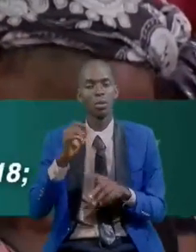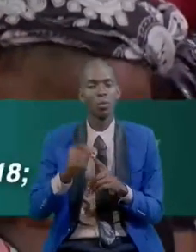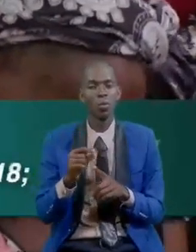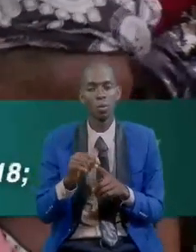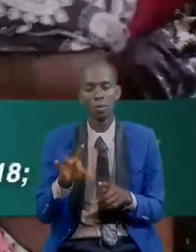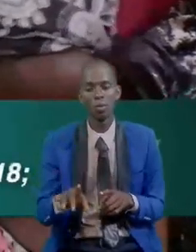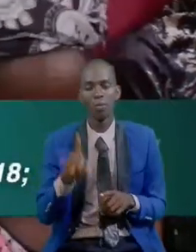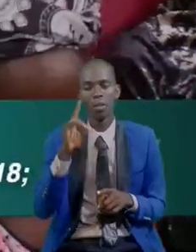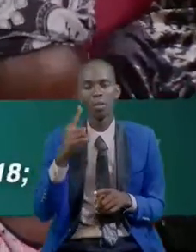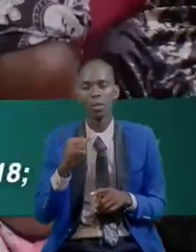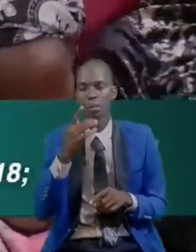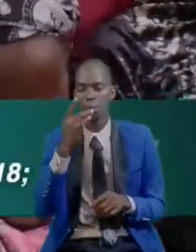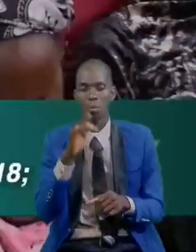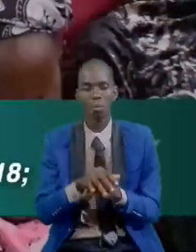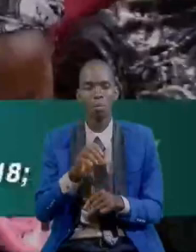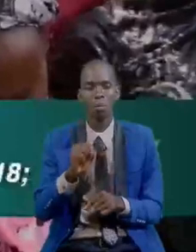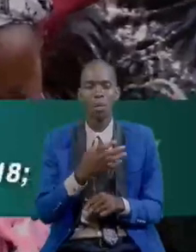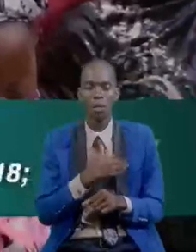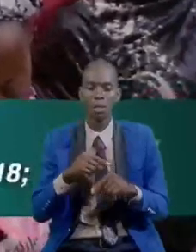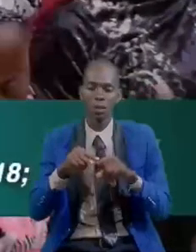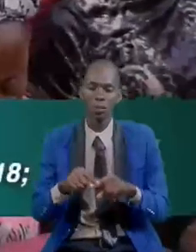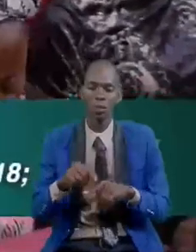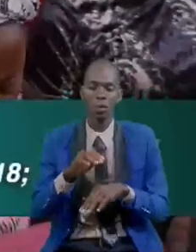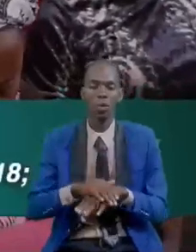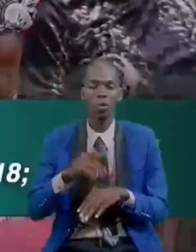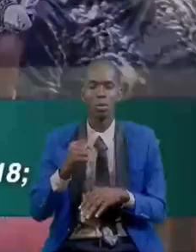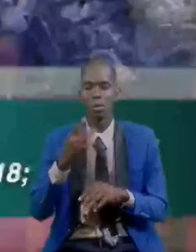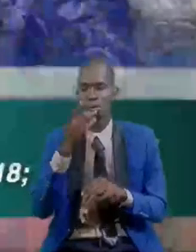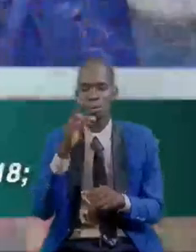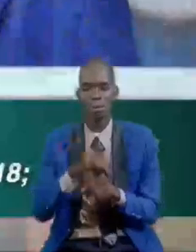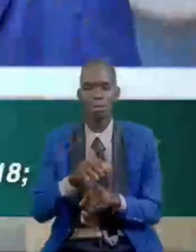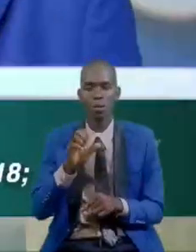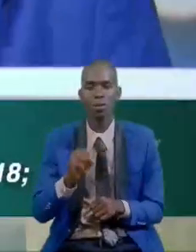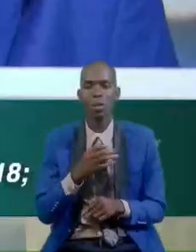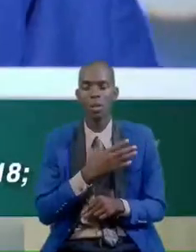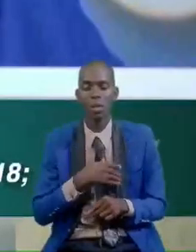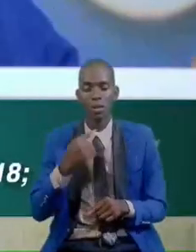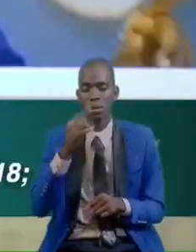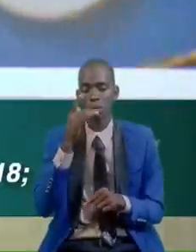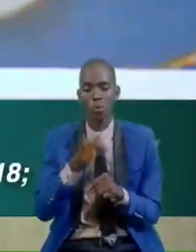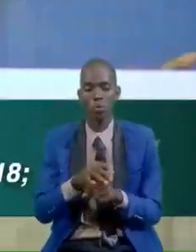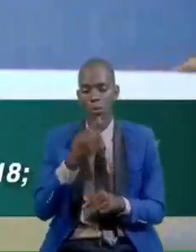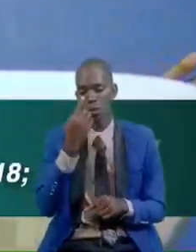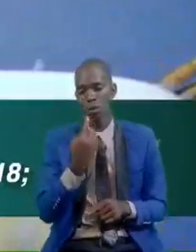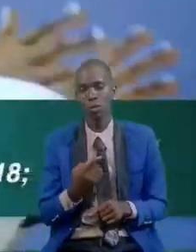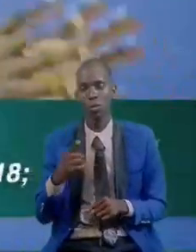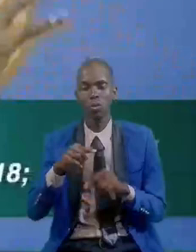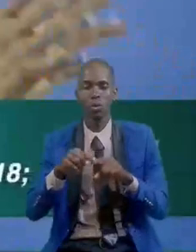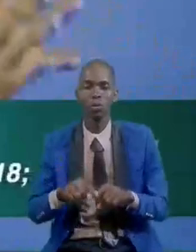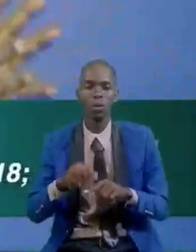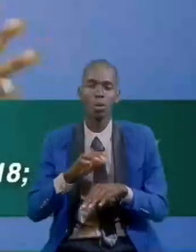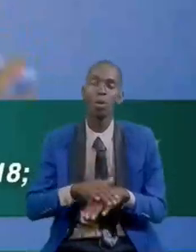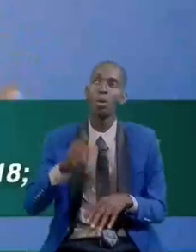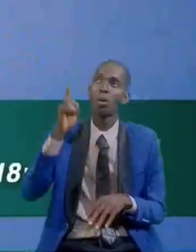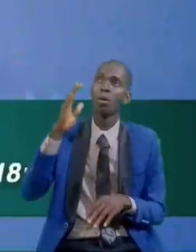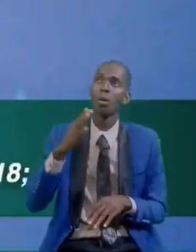découvre les promesses et appuie-toi sur les promesses et les promesses seules. Appuie-toi sur